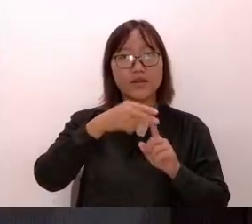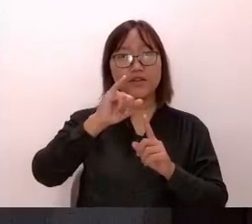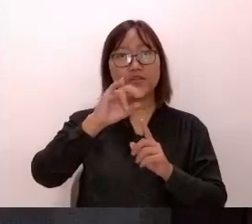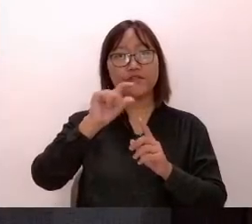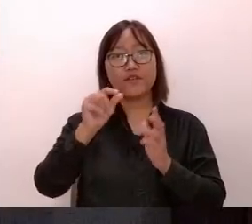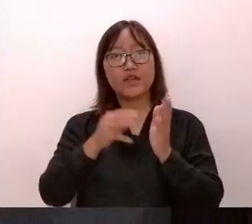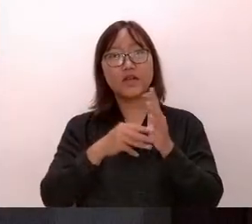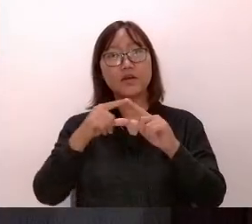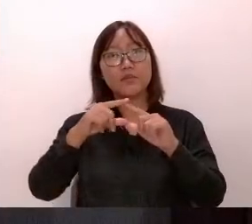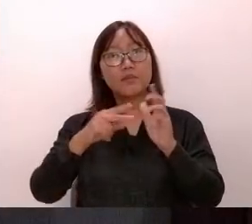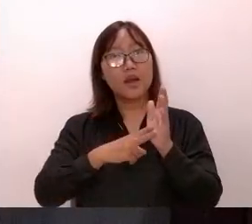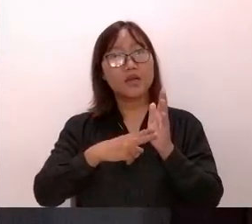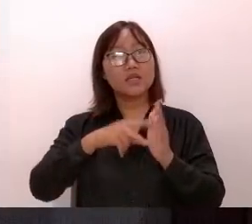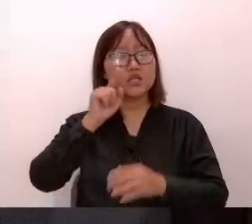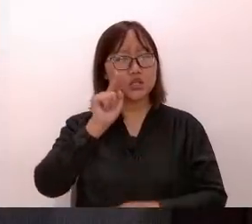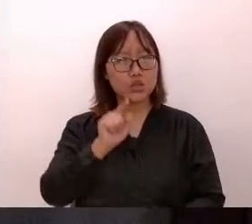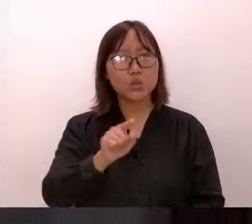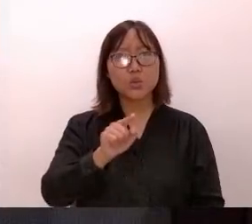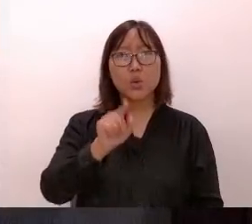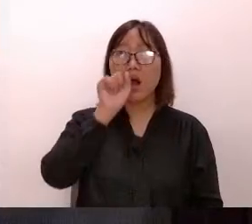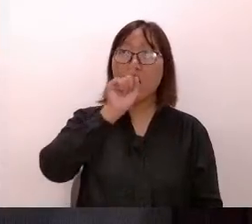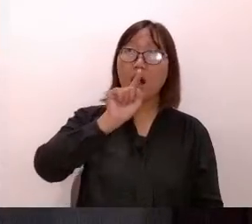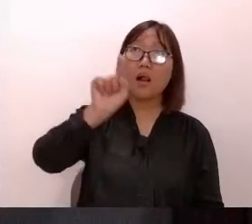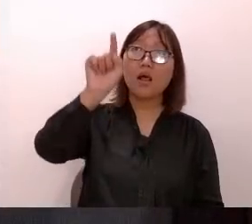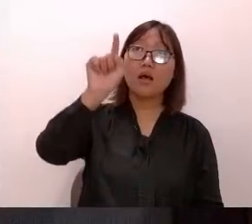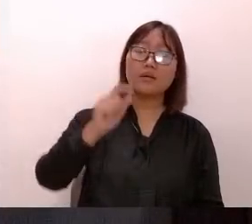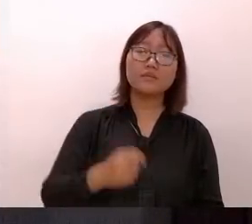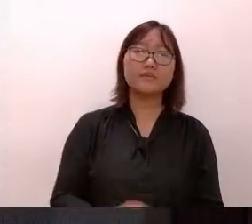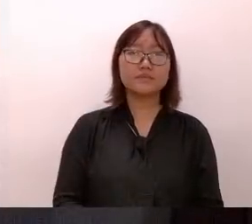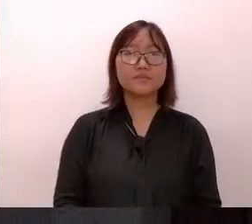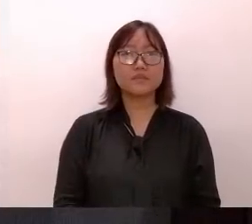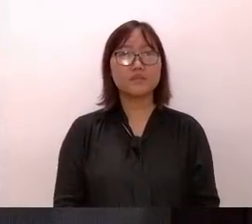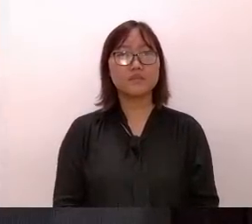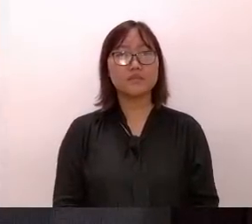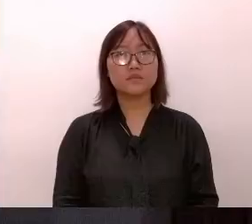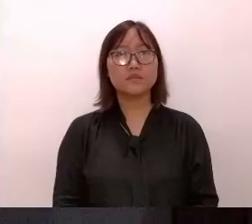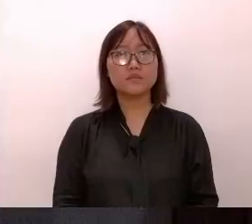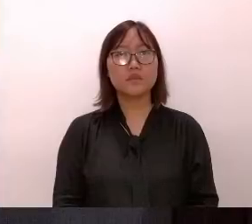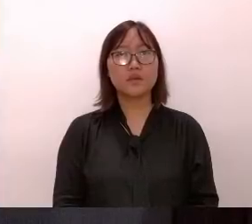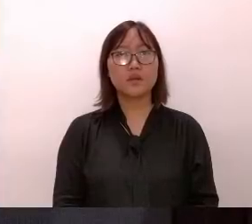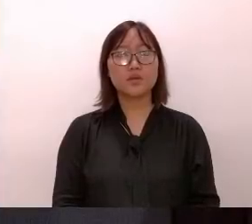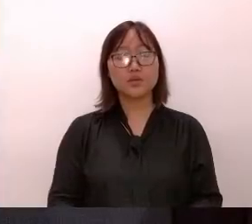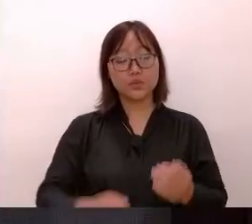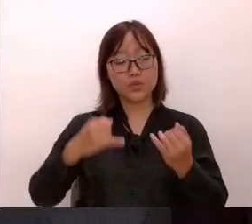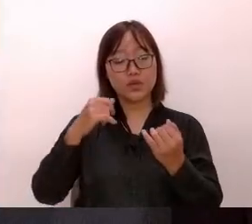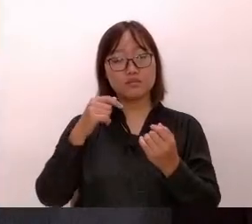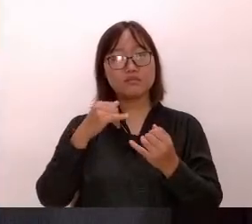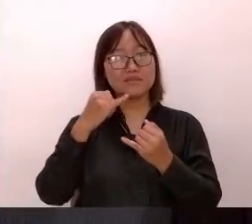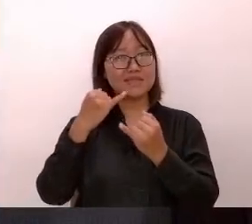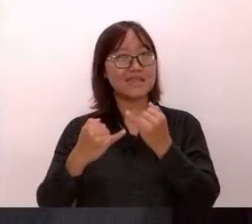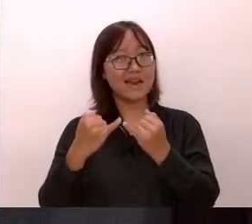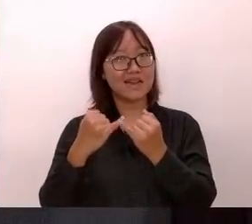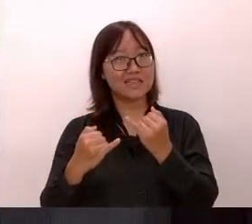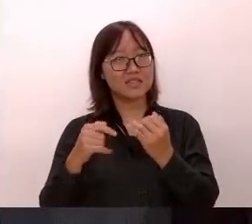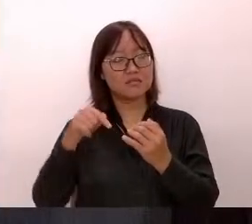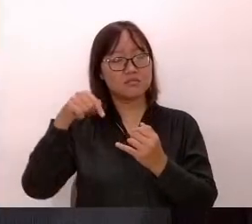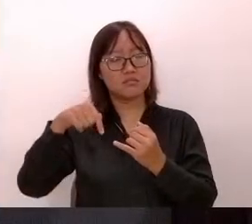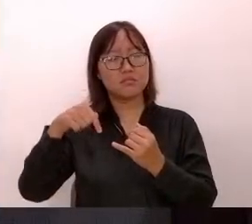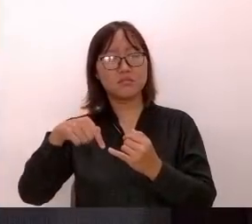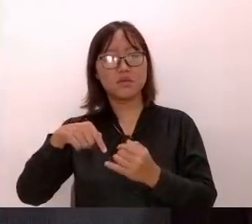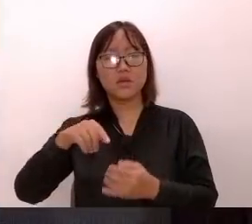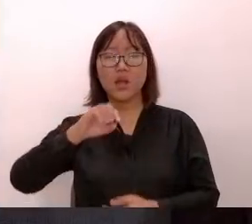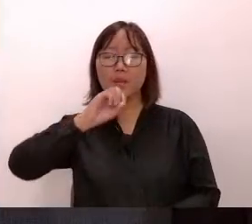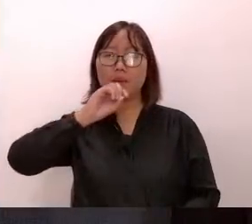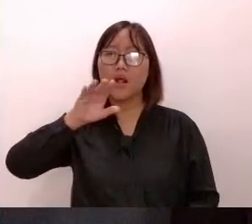ia mendengar Imam Thomas maka hari ini di dalam bingkai yang terakhir ya Tuhanku dan Allahku tidak ada